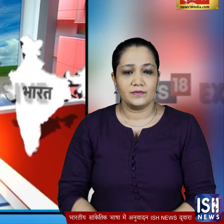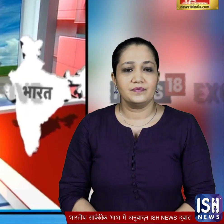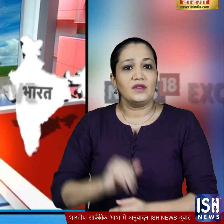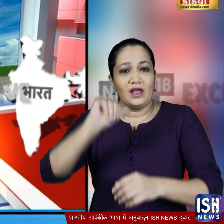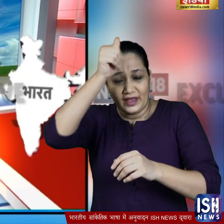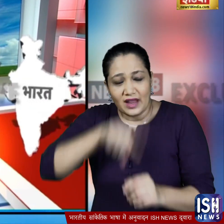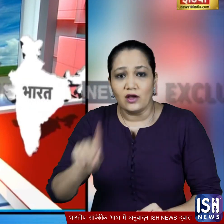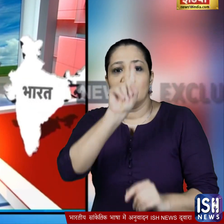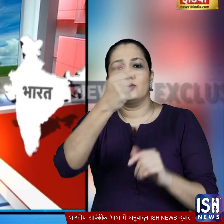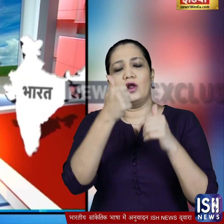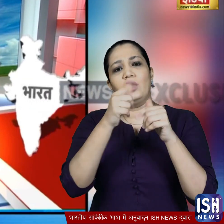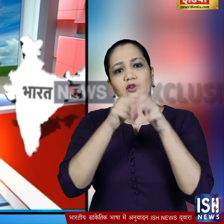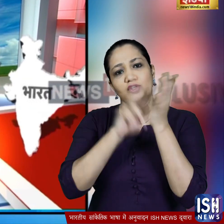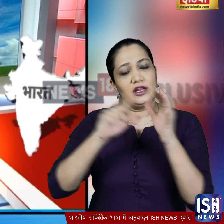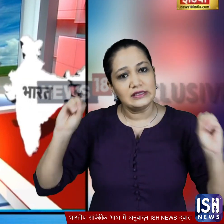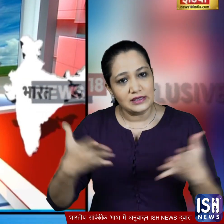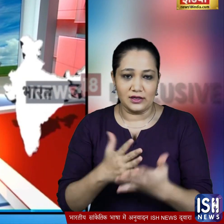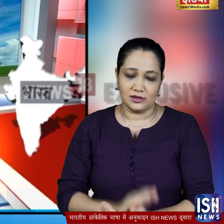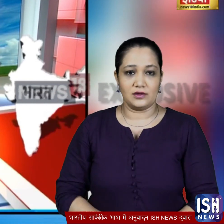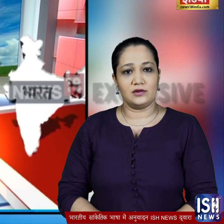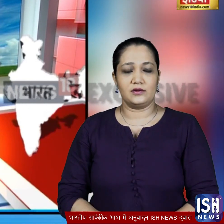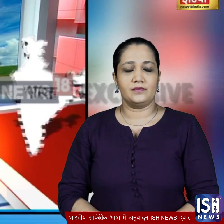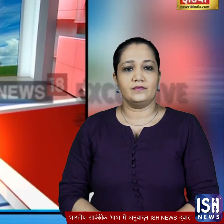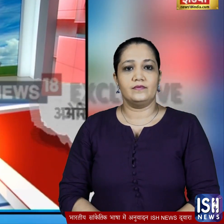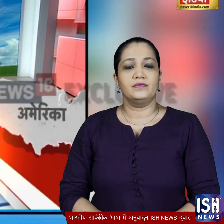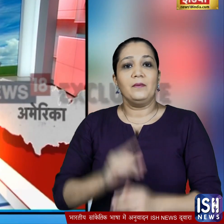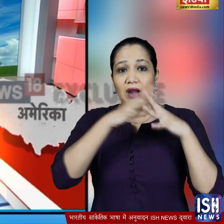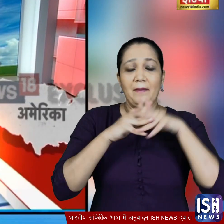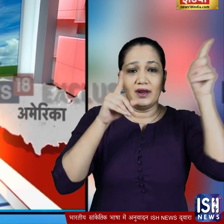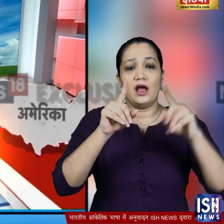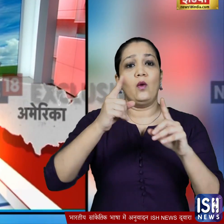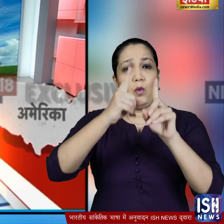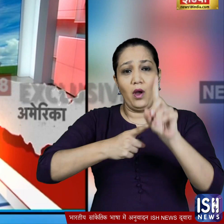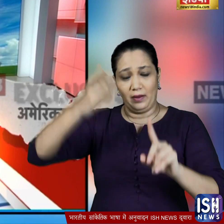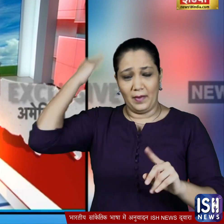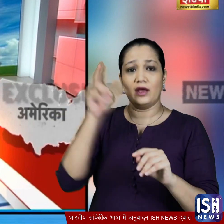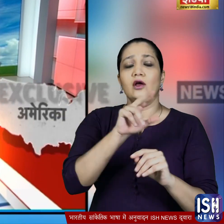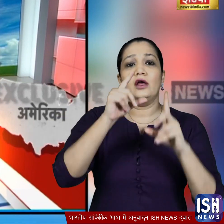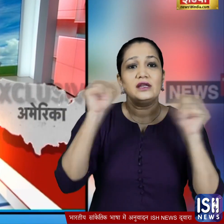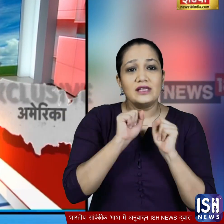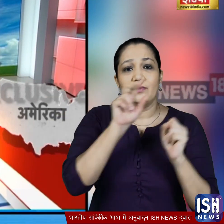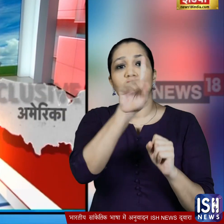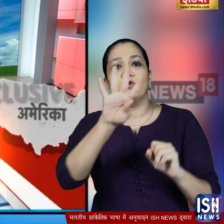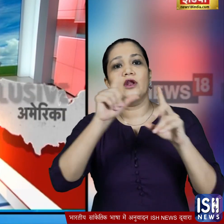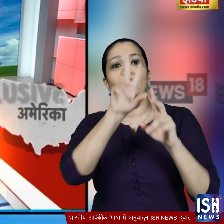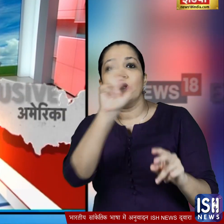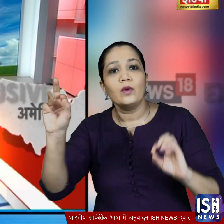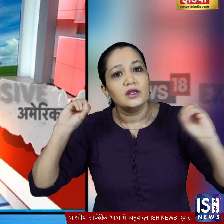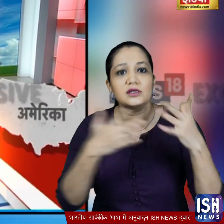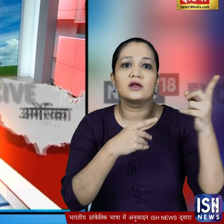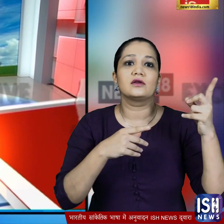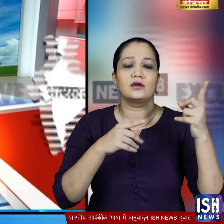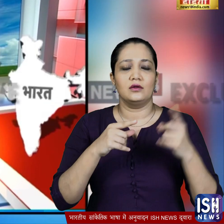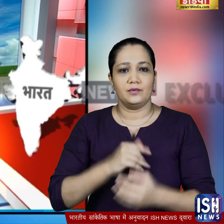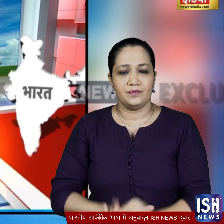साल 16 जनवरी से टीका लगाने की शुरुआत हुई थी, जबकि अमेरिका में पिछले साल 14 दिसंबर को ही वैक्सीन लगनी शुरू हो गई।